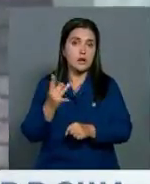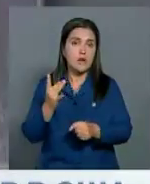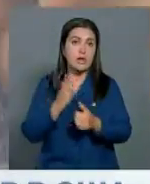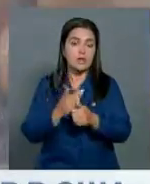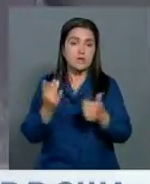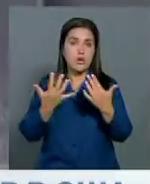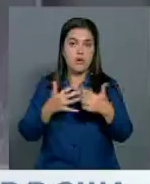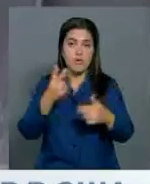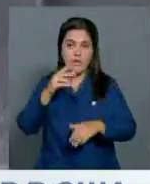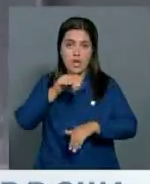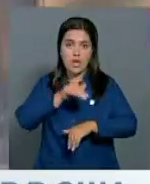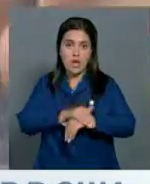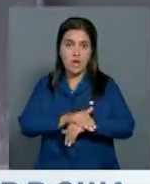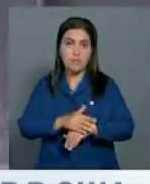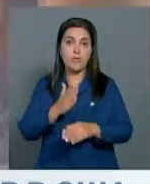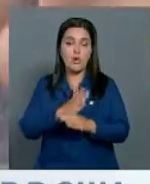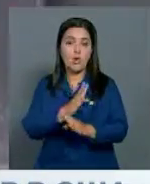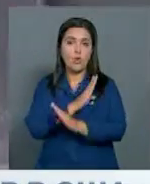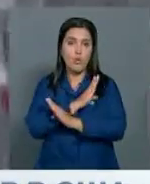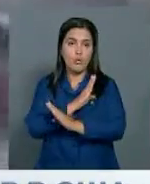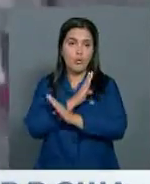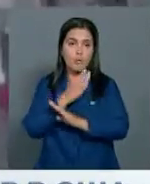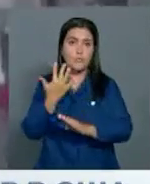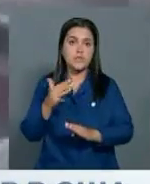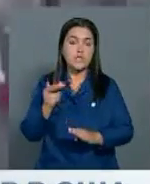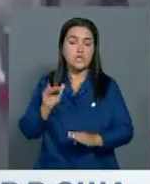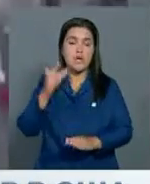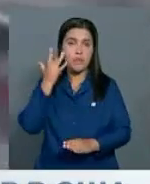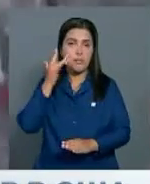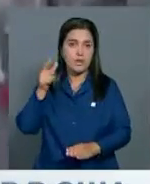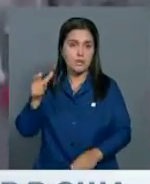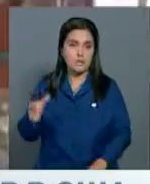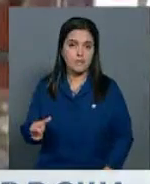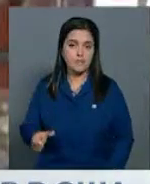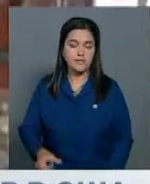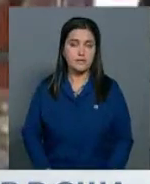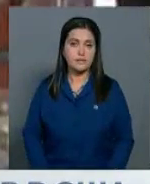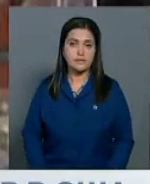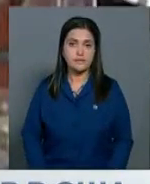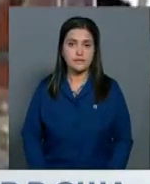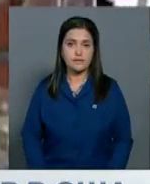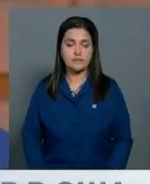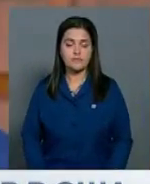показывает статистика, ежегодно от их употребления умирает свыше 50 тысяч американцев.